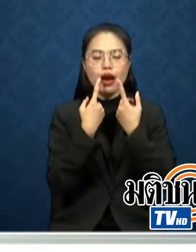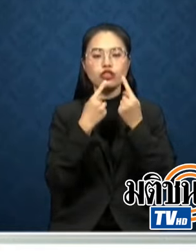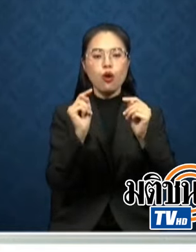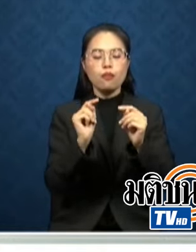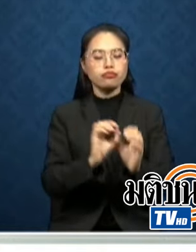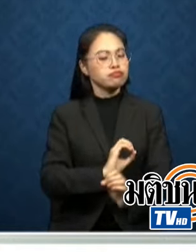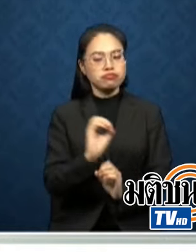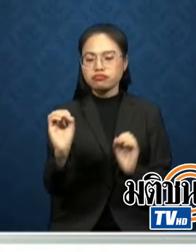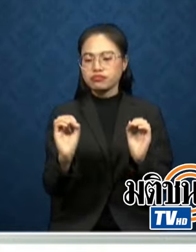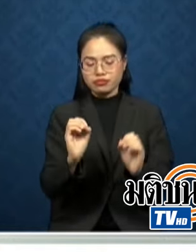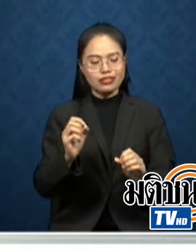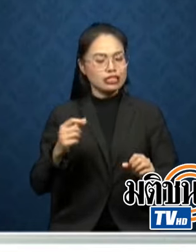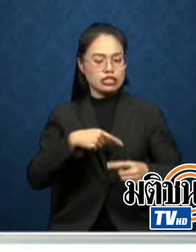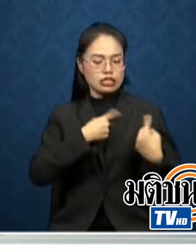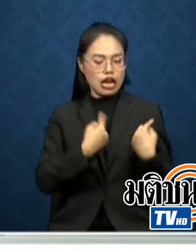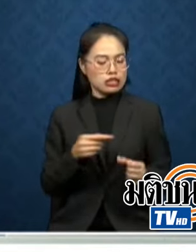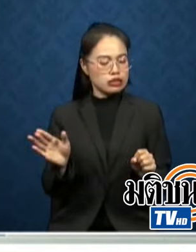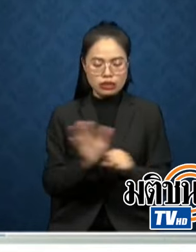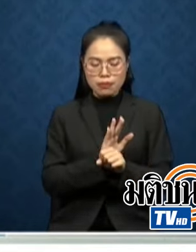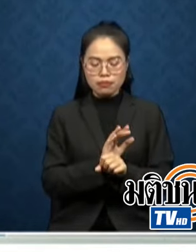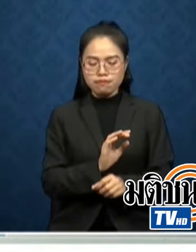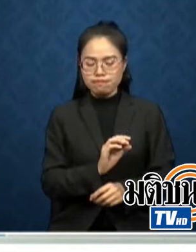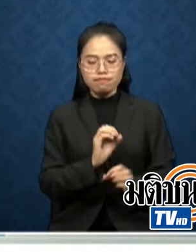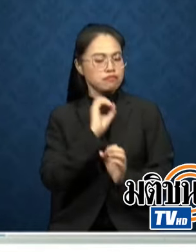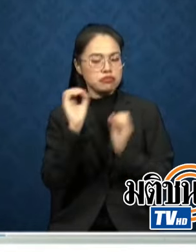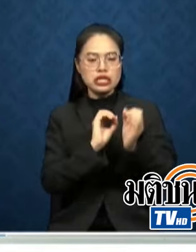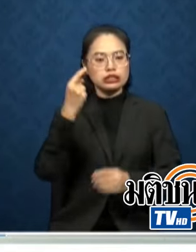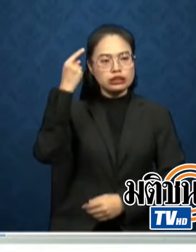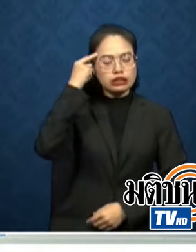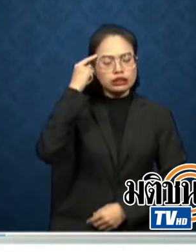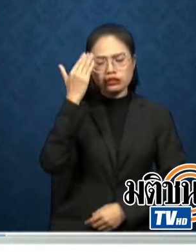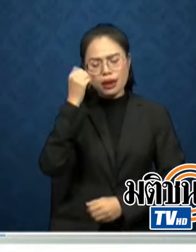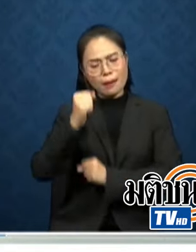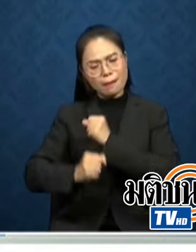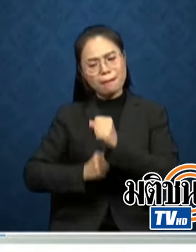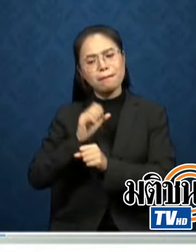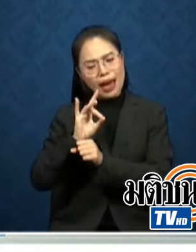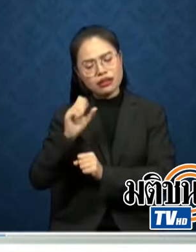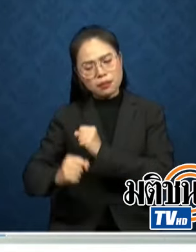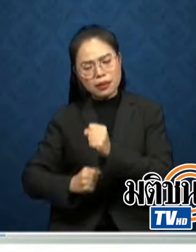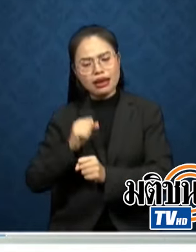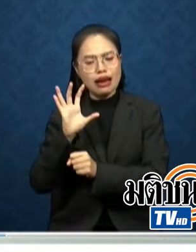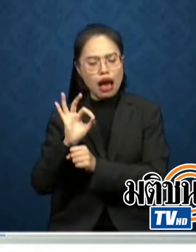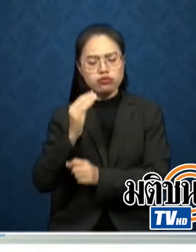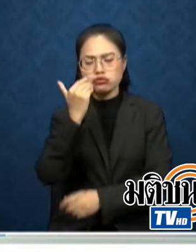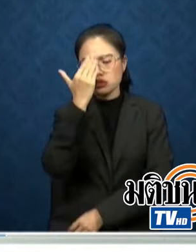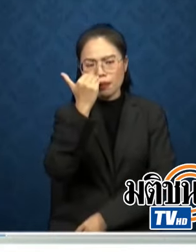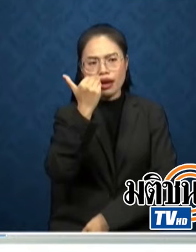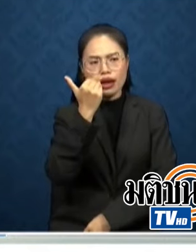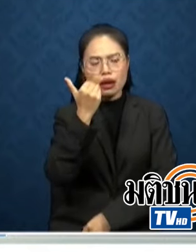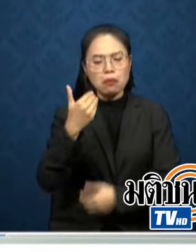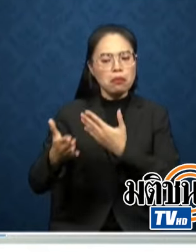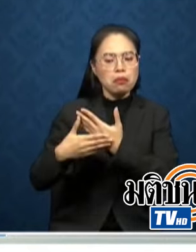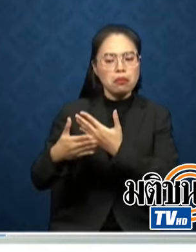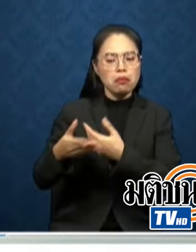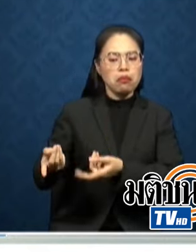มีความคิดว่าทำไม 8-9 ปีมาไม่เคยมีการเรียก